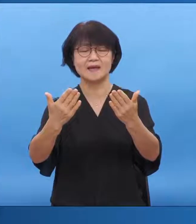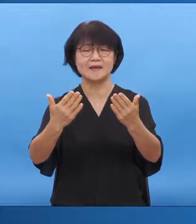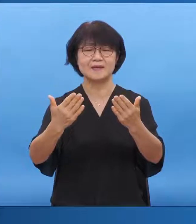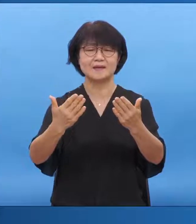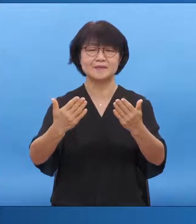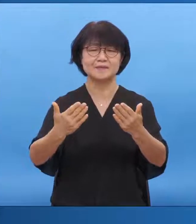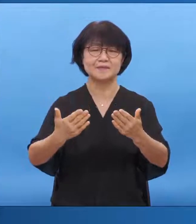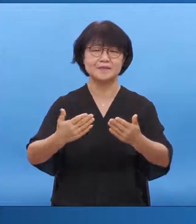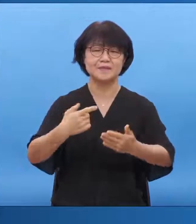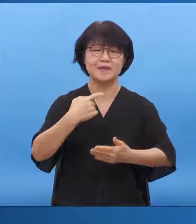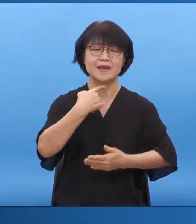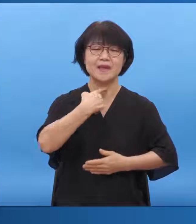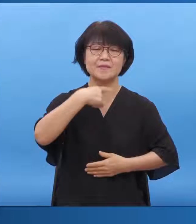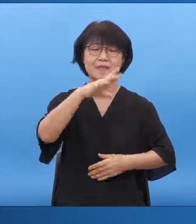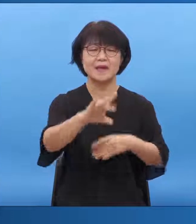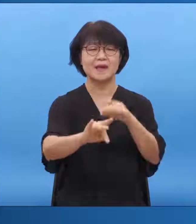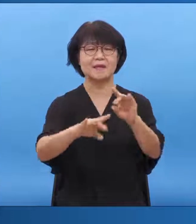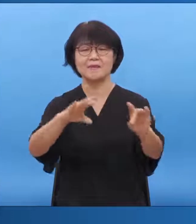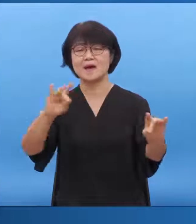도우시네.